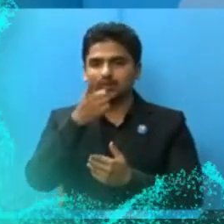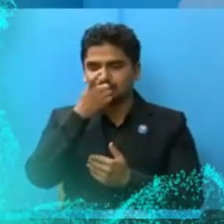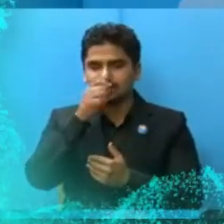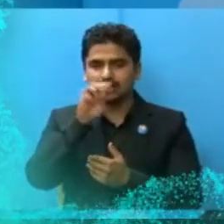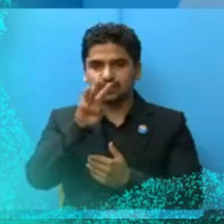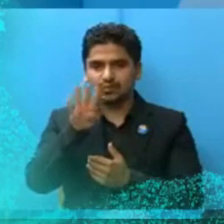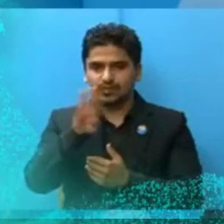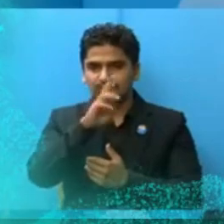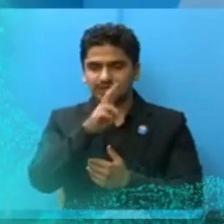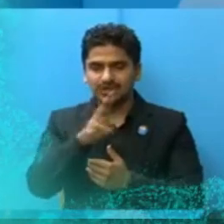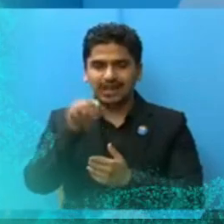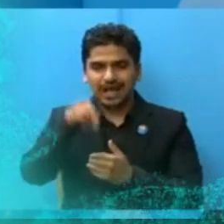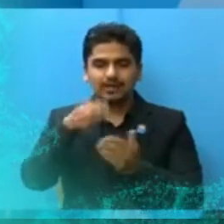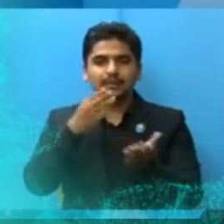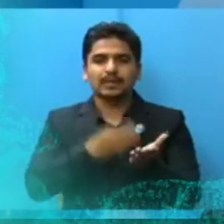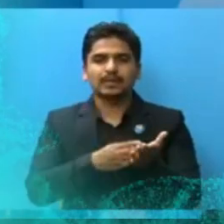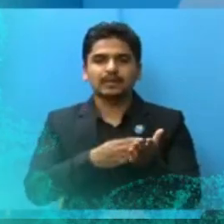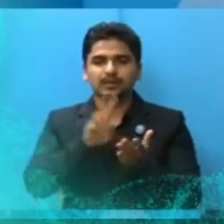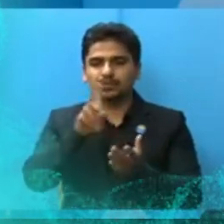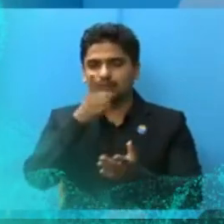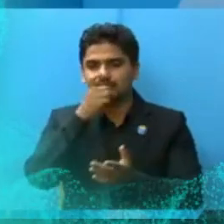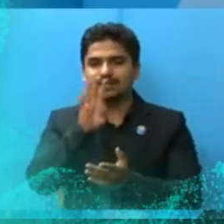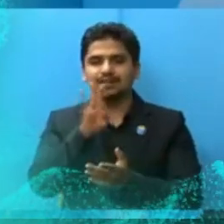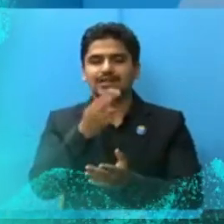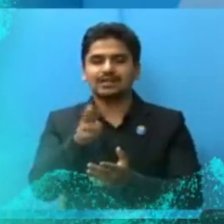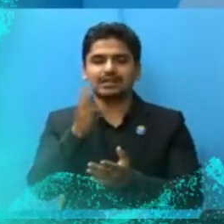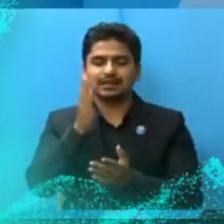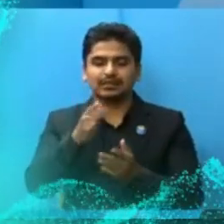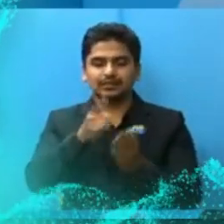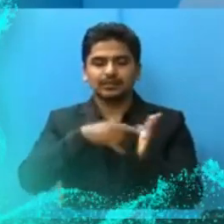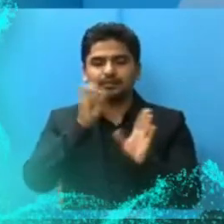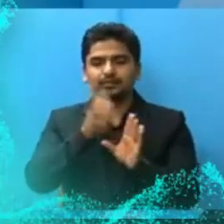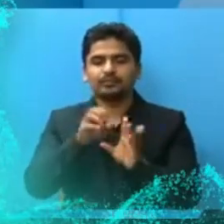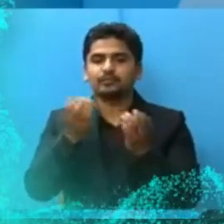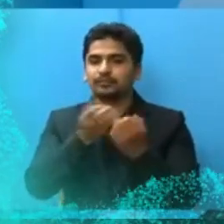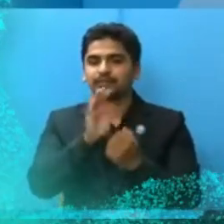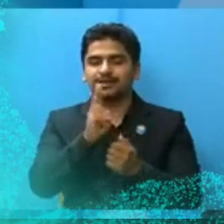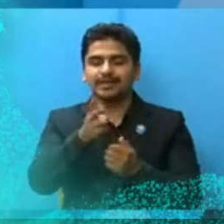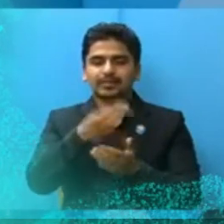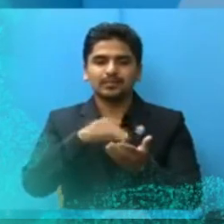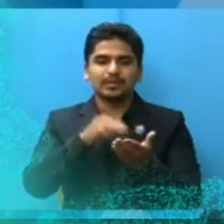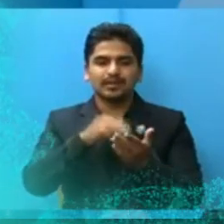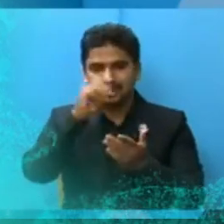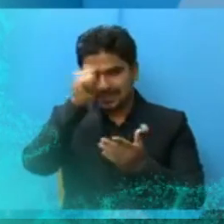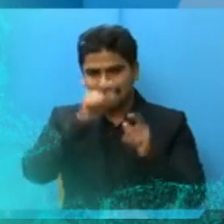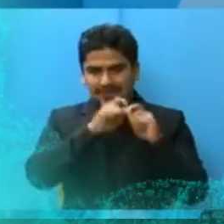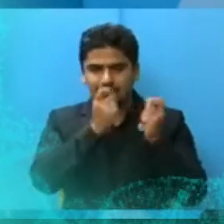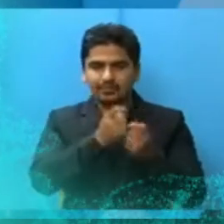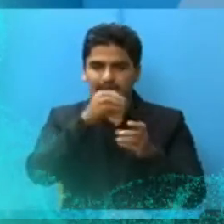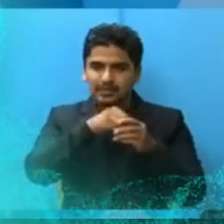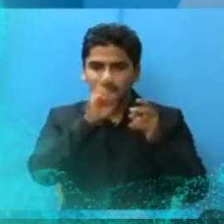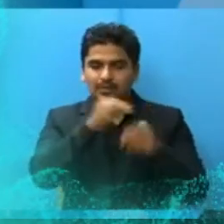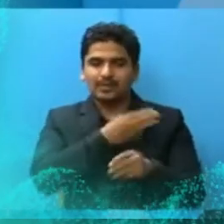64,634 र आज मात्र 204 जनाले इन्ट्री गर्नुभएको छ। यसमध्ये रेड जोनमा परेको